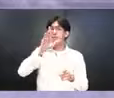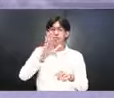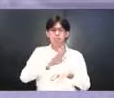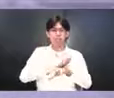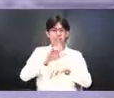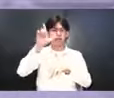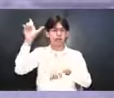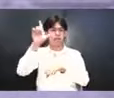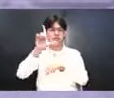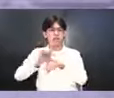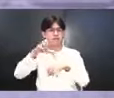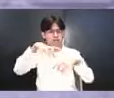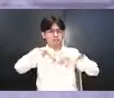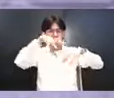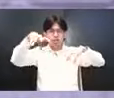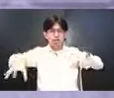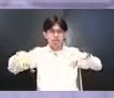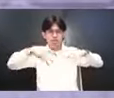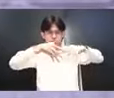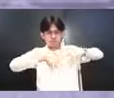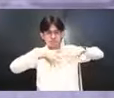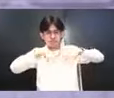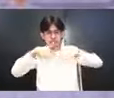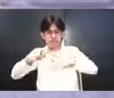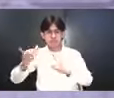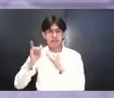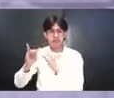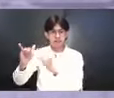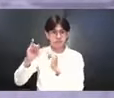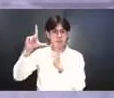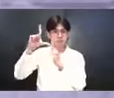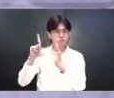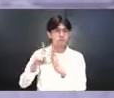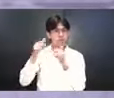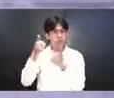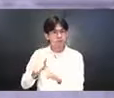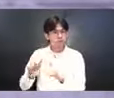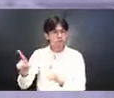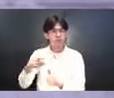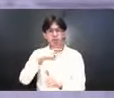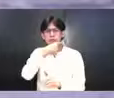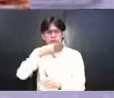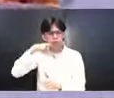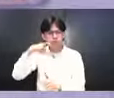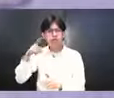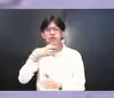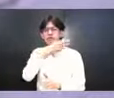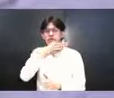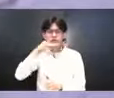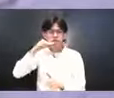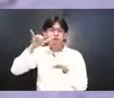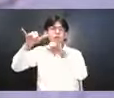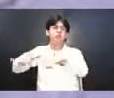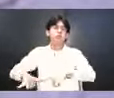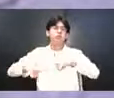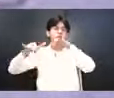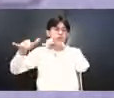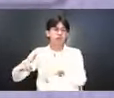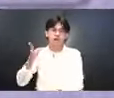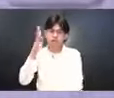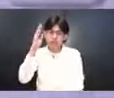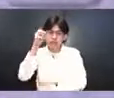batas na susundin nyo sa disyerto. 40 years sila dito eh. Hindi pa